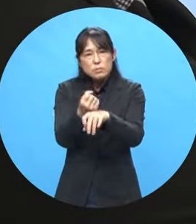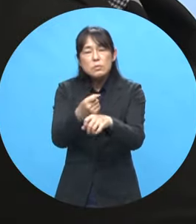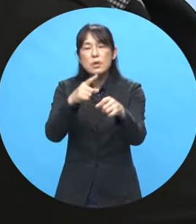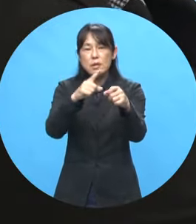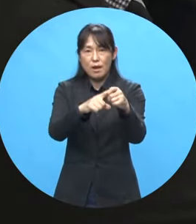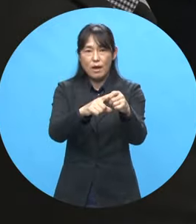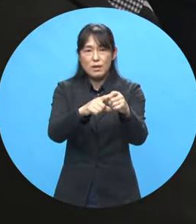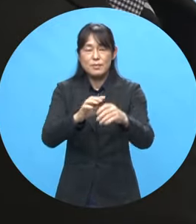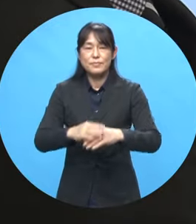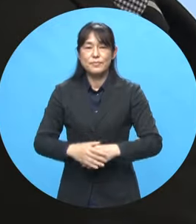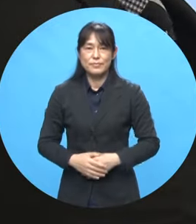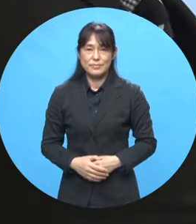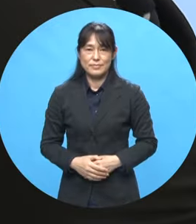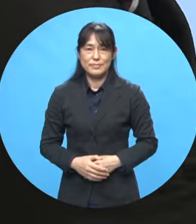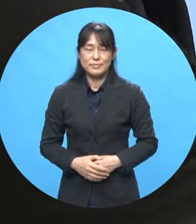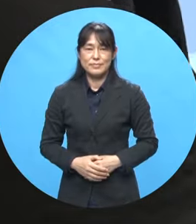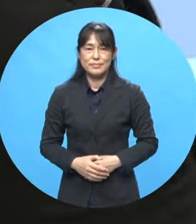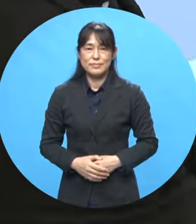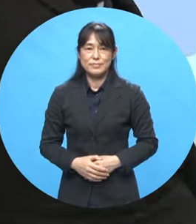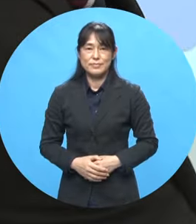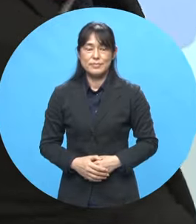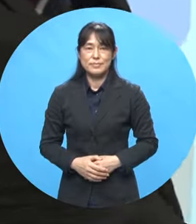うことが狙いです。